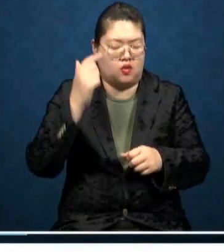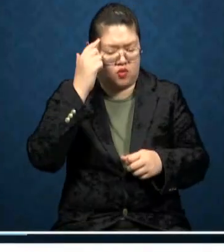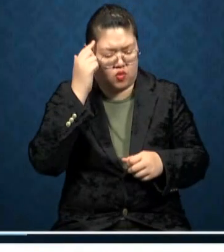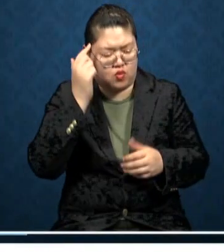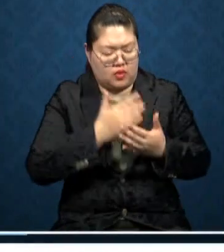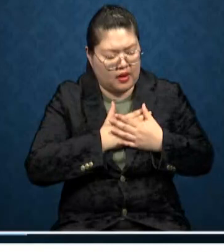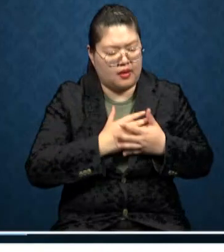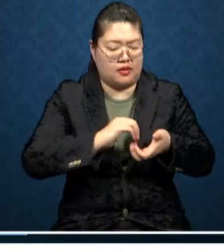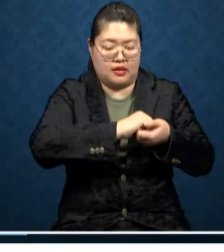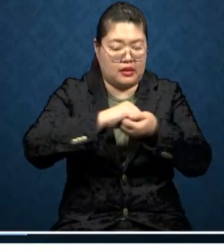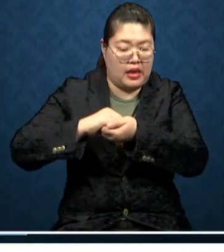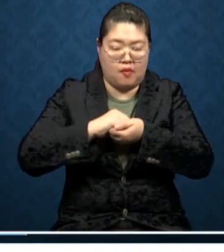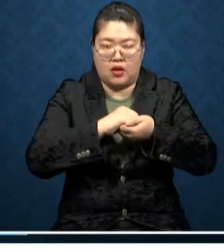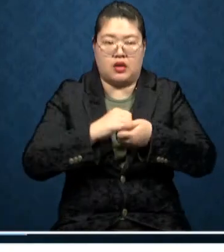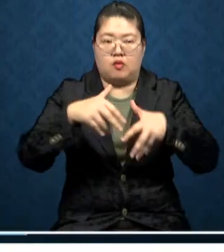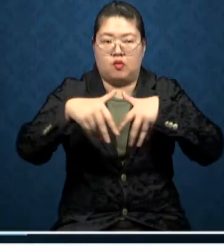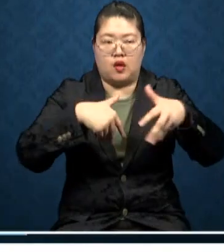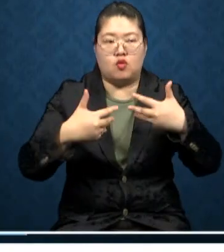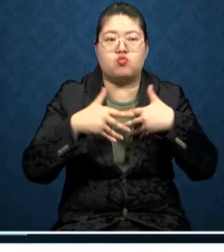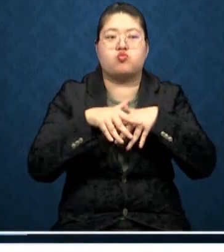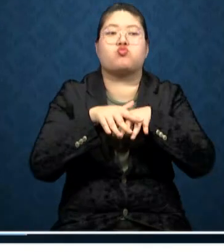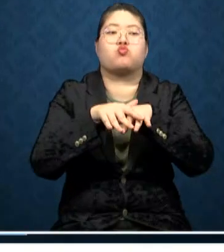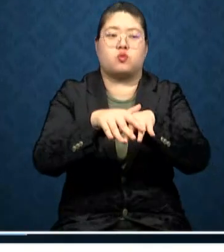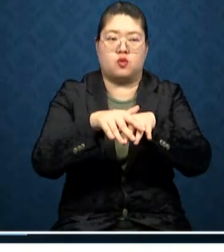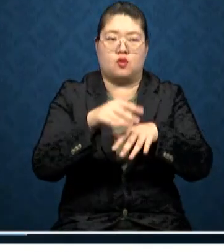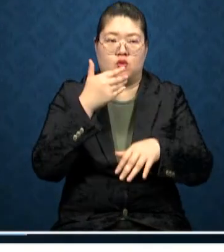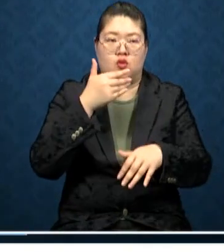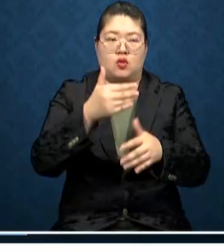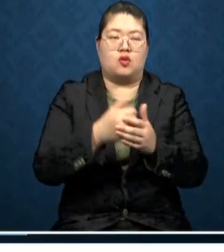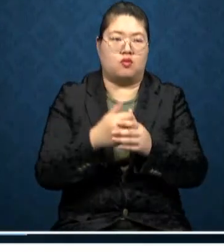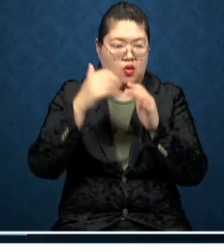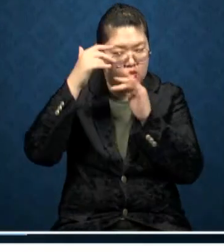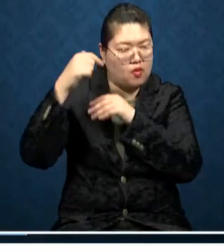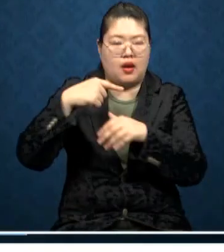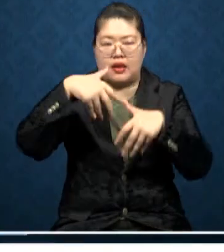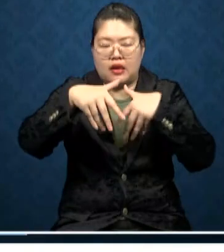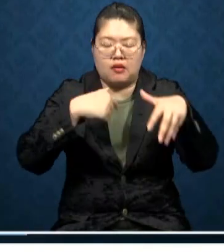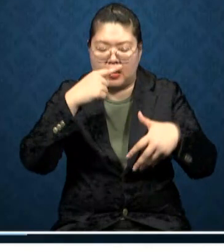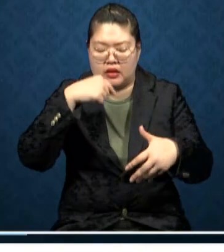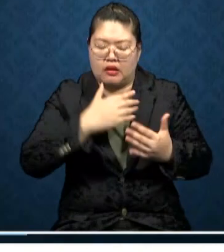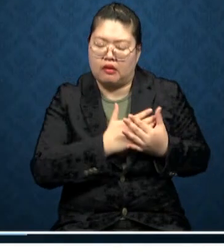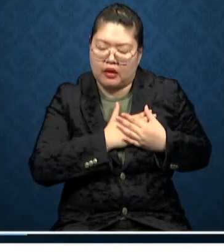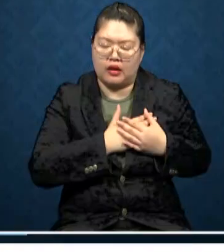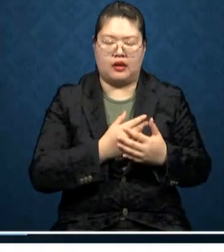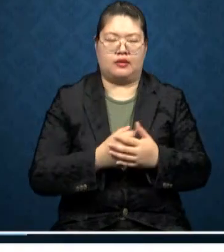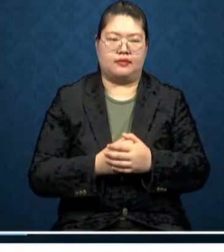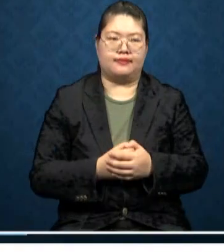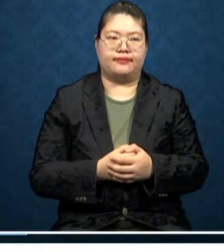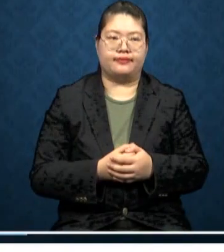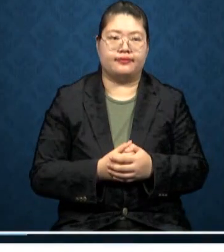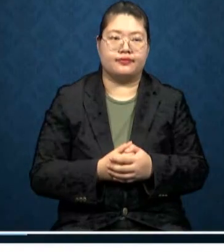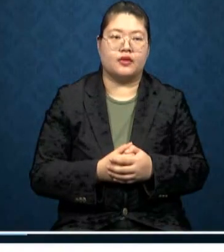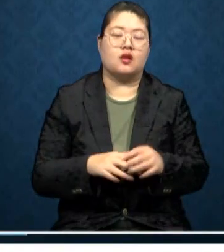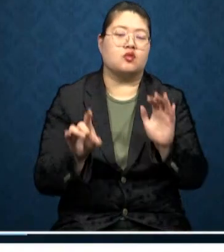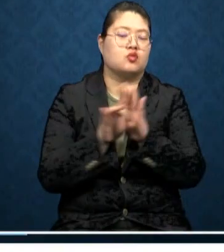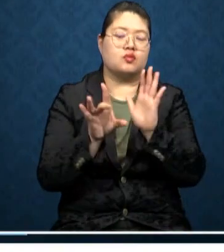มีสันติสุขยั่งยืนได้ทันเวลาตามความปรารถนาของคนไทยผู้รักชาติทุกคนอย่างแน่นอน